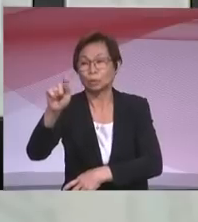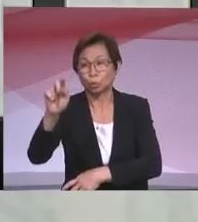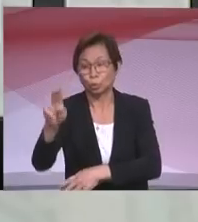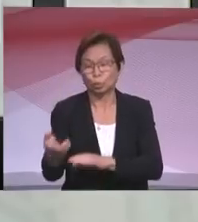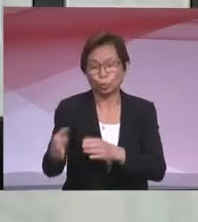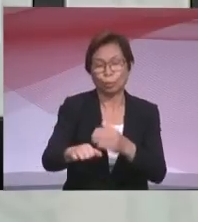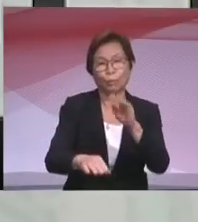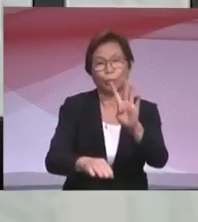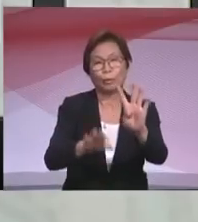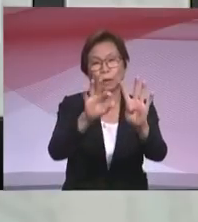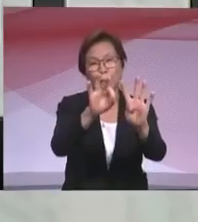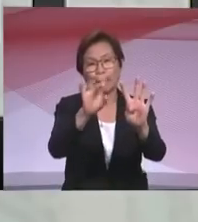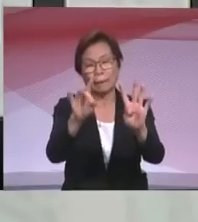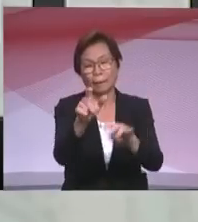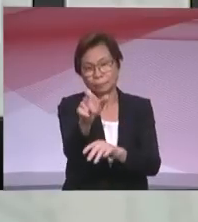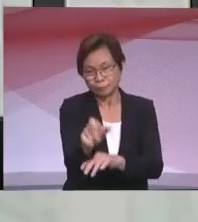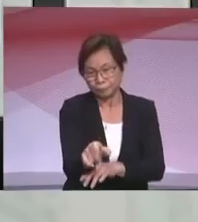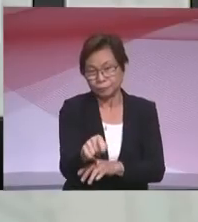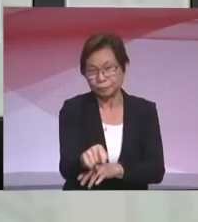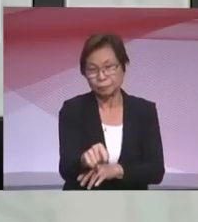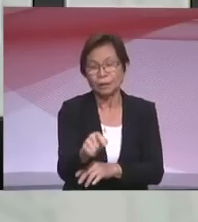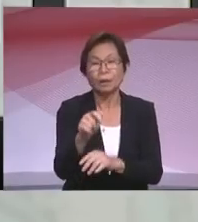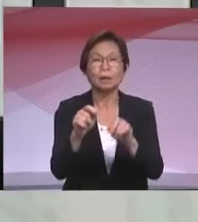Kes kematian 498, iaitu